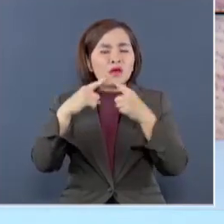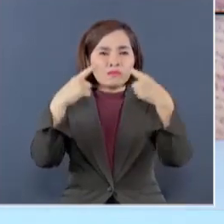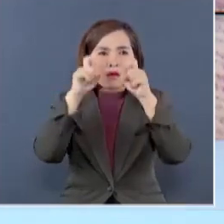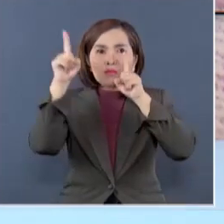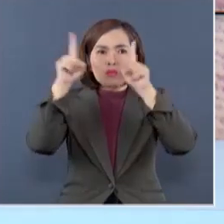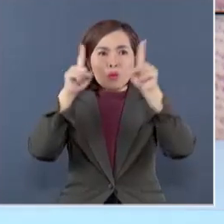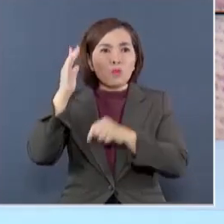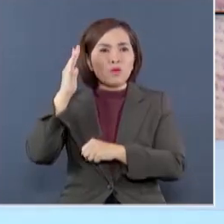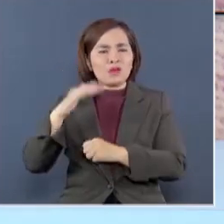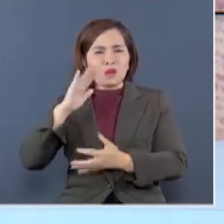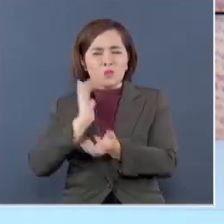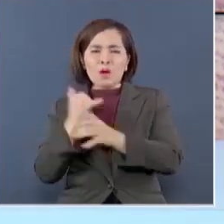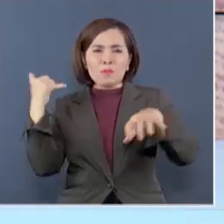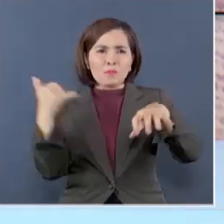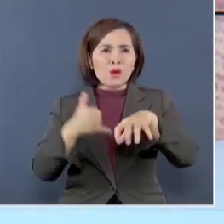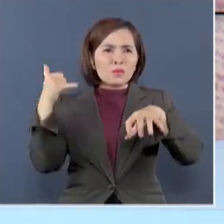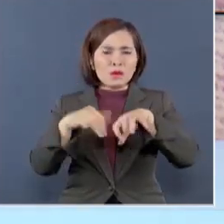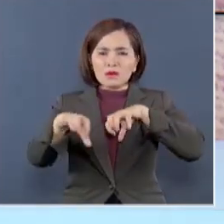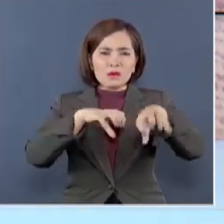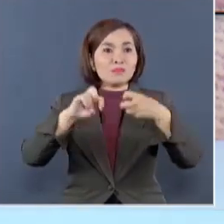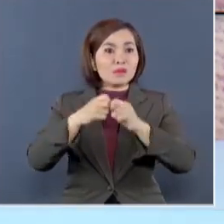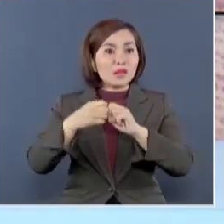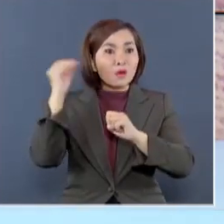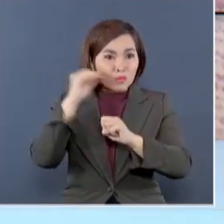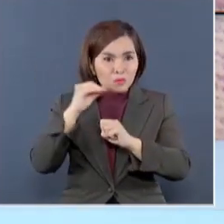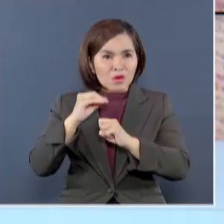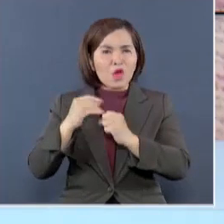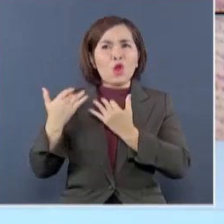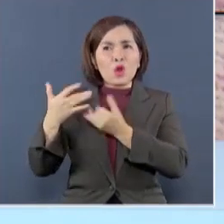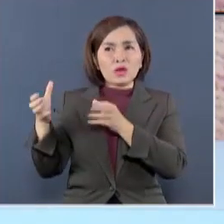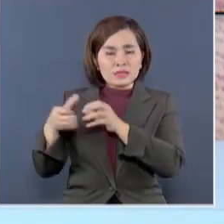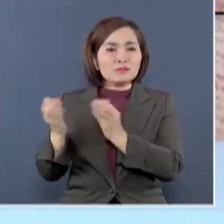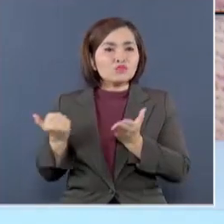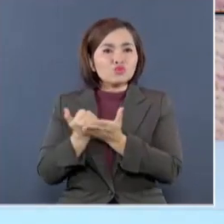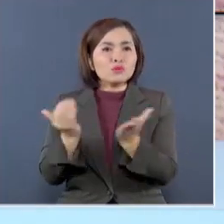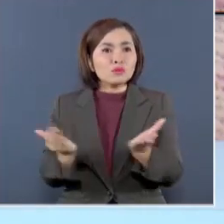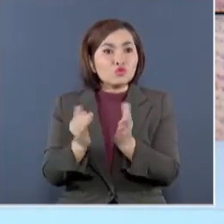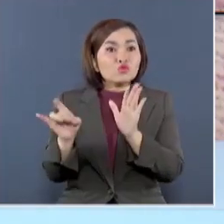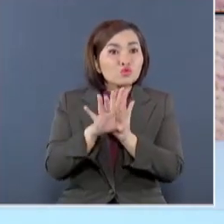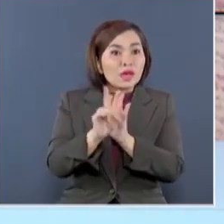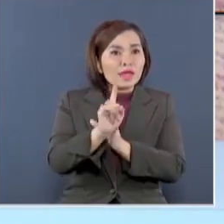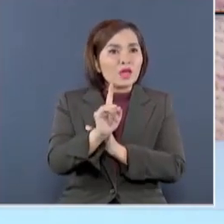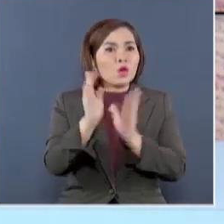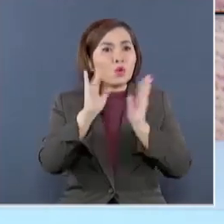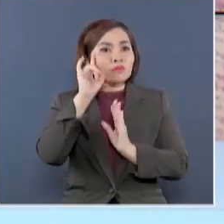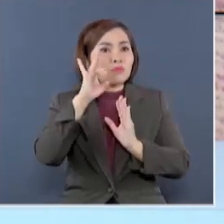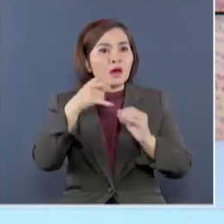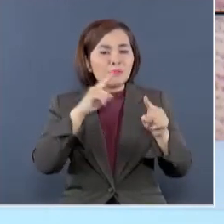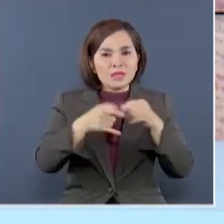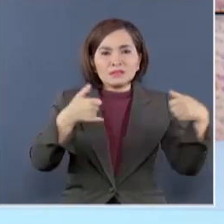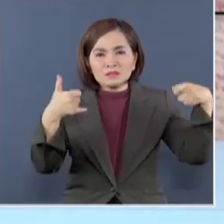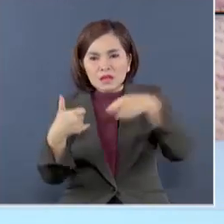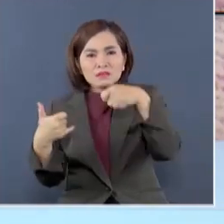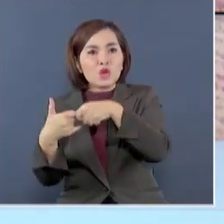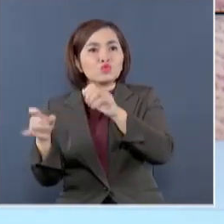ครั้งหลายคราแล้วครับขณะที่รอกำลังเสริมสุดท้ายฮะปรากฏถูกในเดชชายคลั่งคนนี้จู่โจมใช้มีดจ้วงแทง